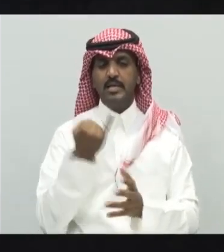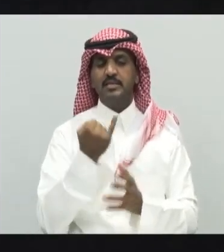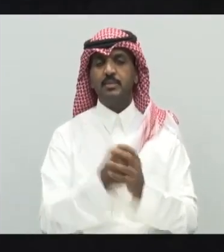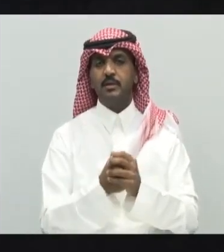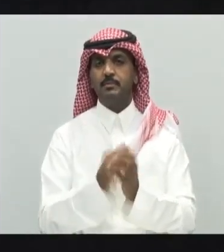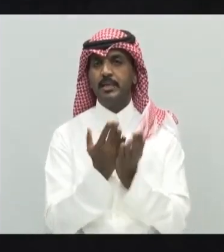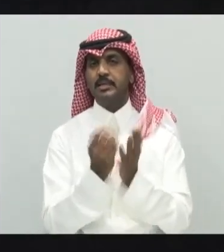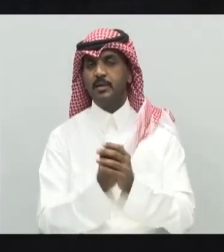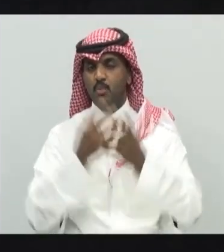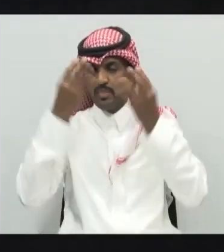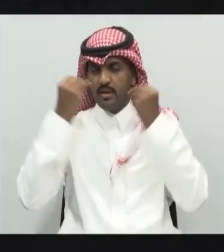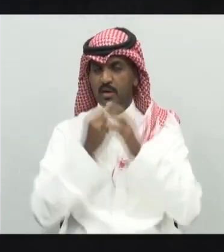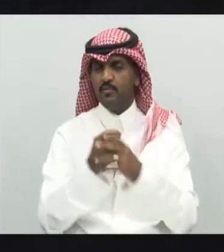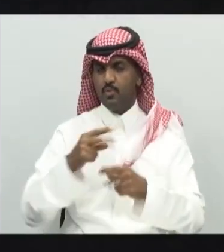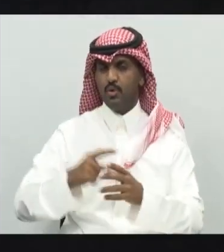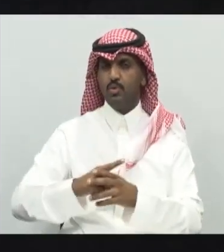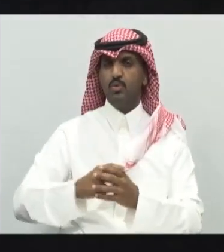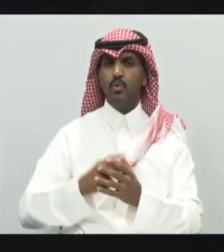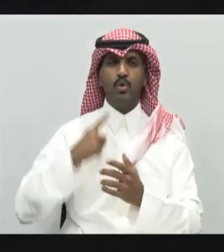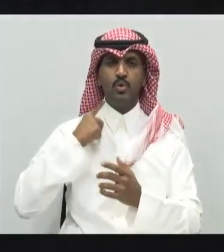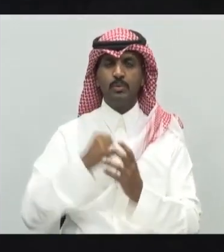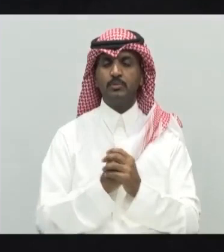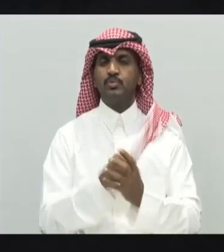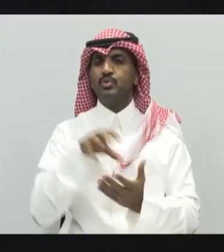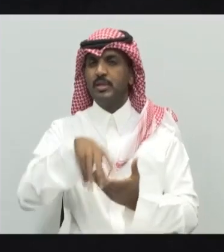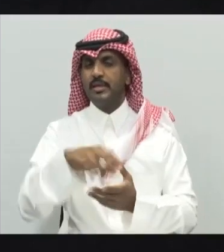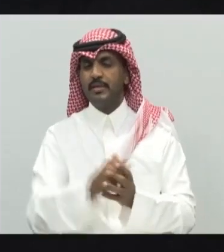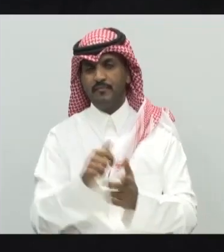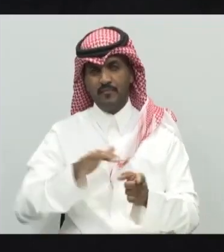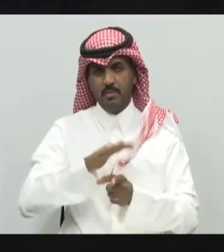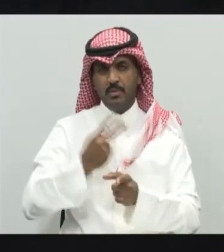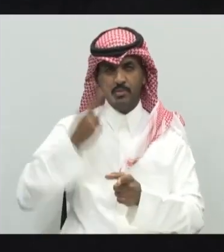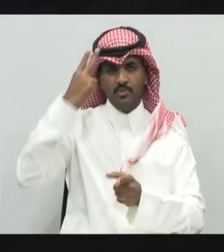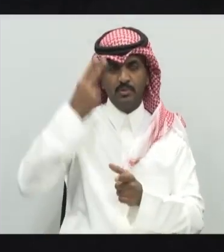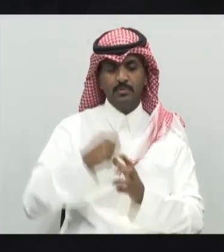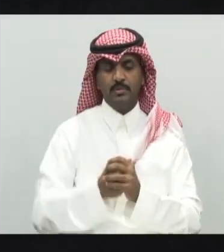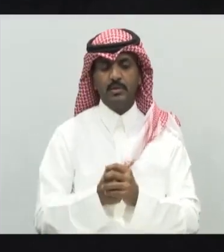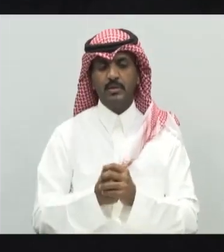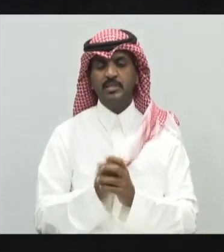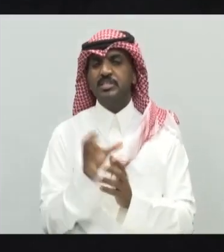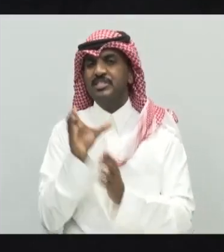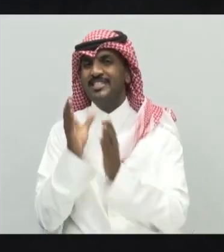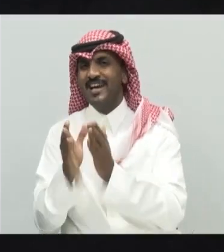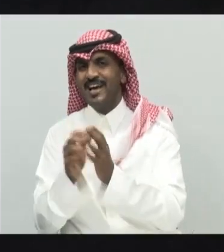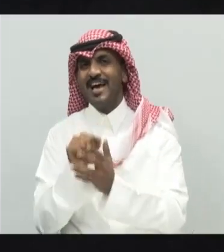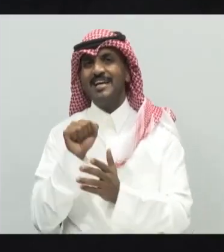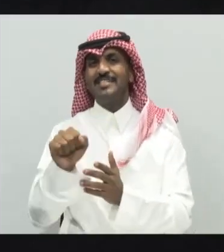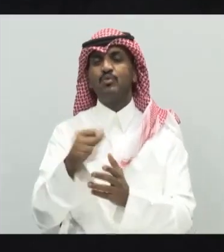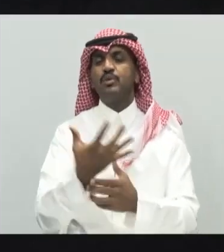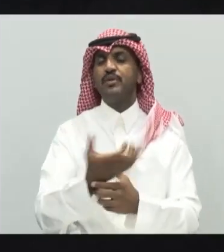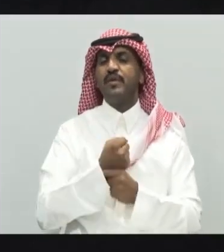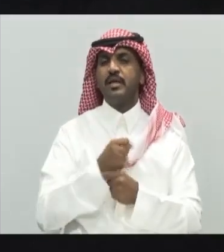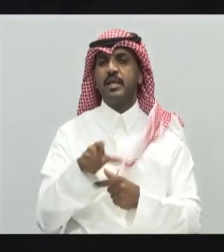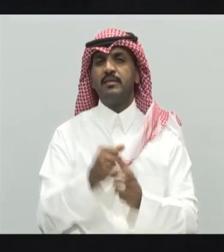بالكتاب والثقافه والعلوم فيوجد لدينا في المملكه العربيه السعوديه جهه معنيه للحفاظ على